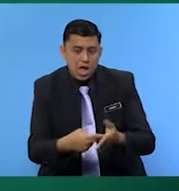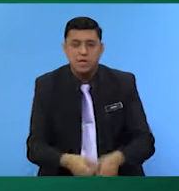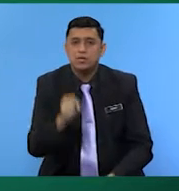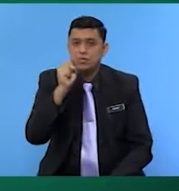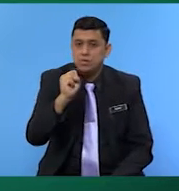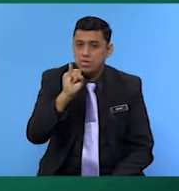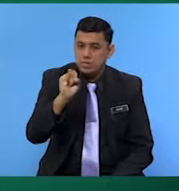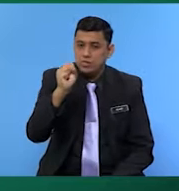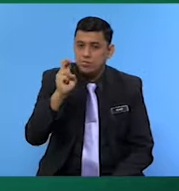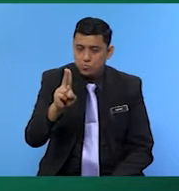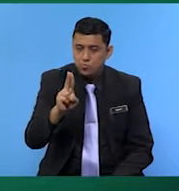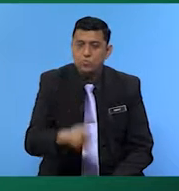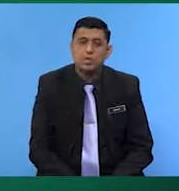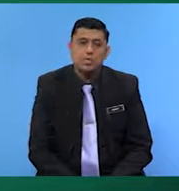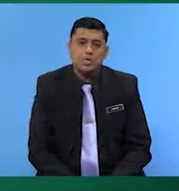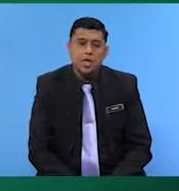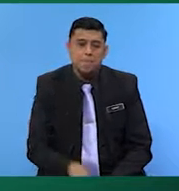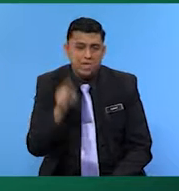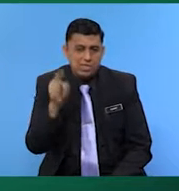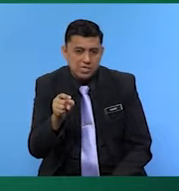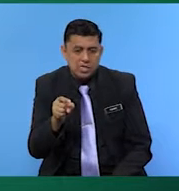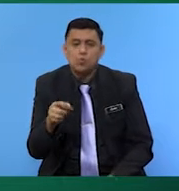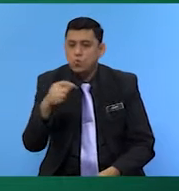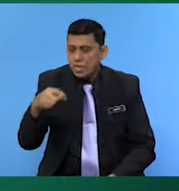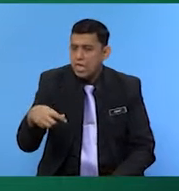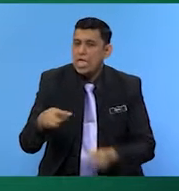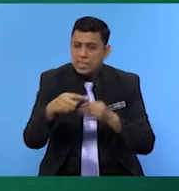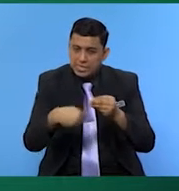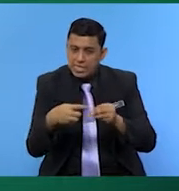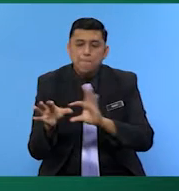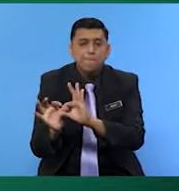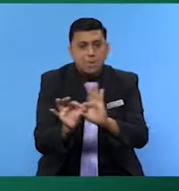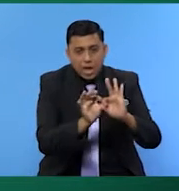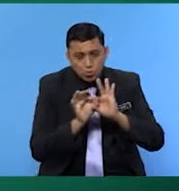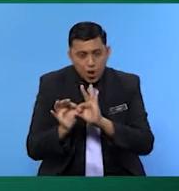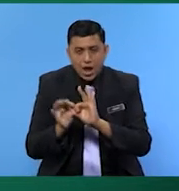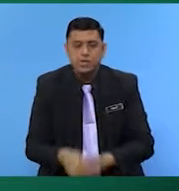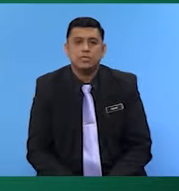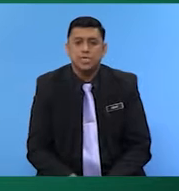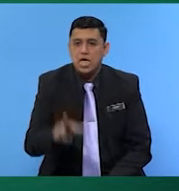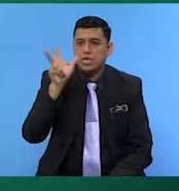isu yang perlu dibincangkan adalah berkaitan dengan perpaduan. Okey, selain itu,